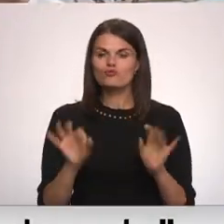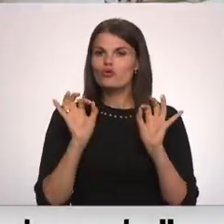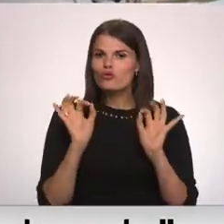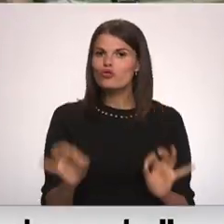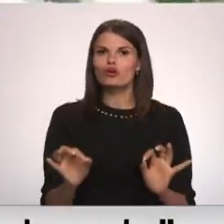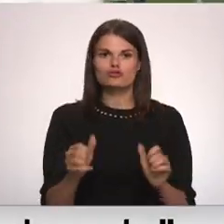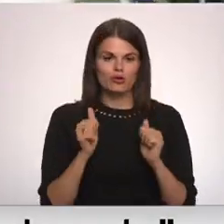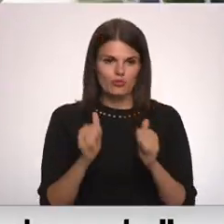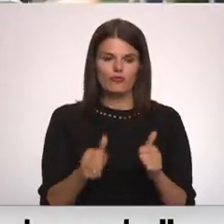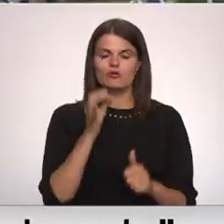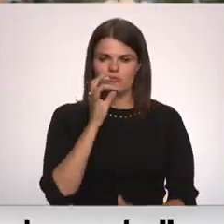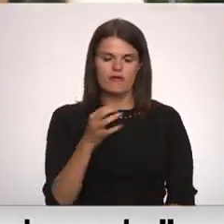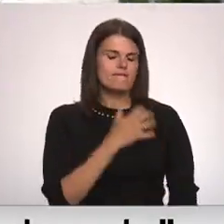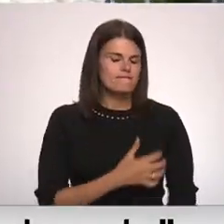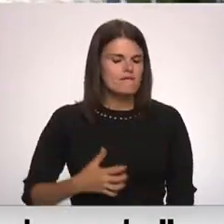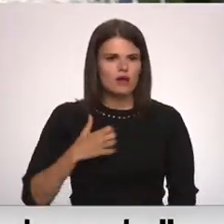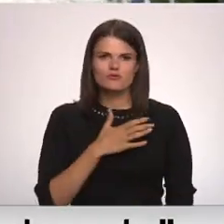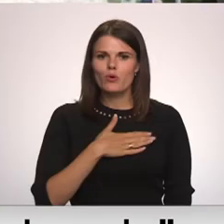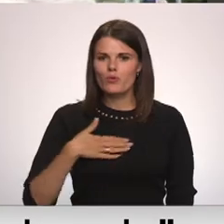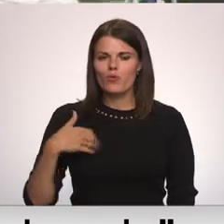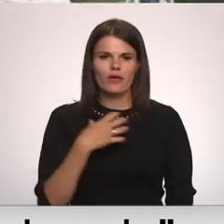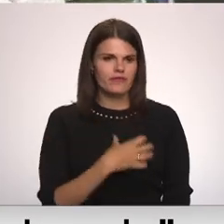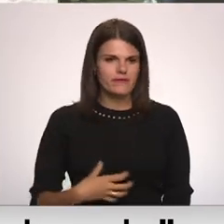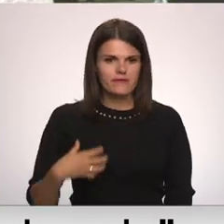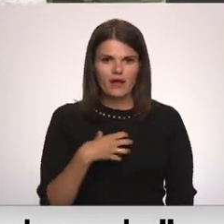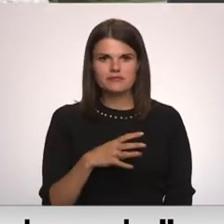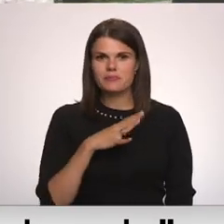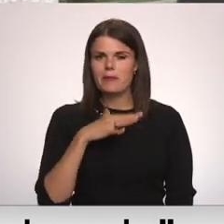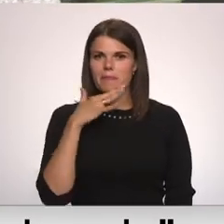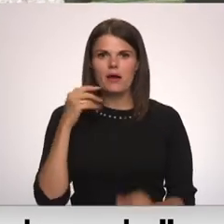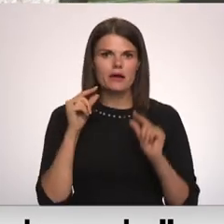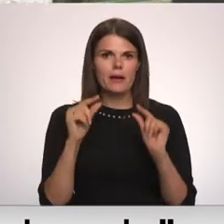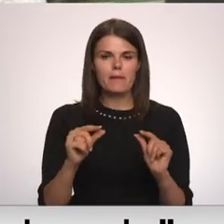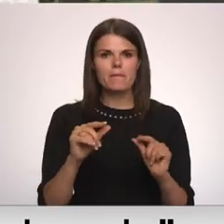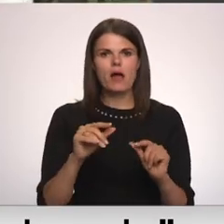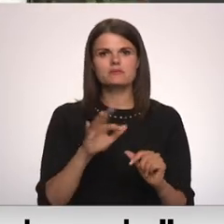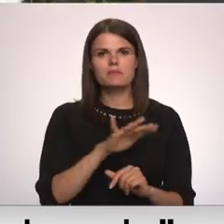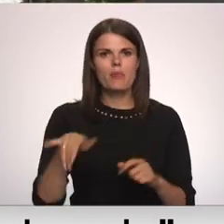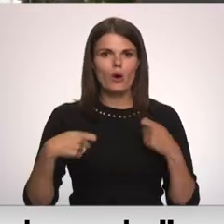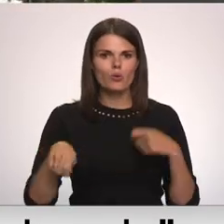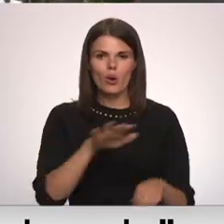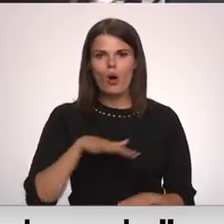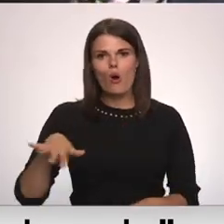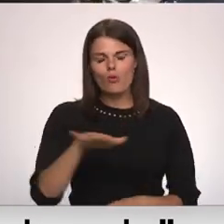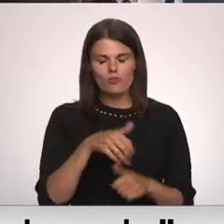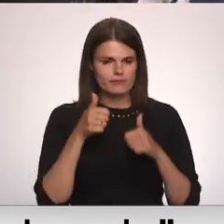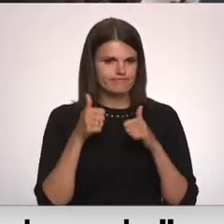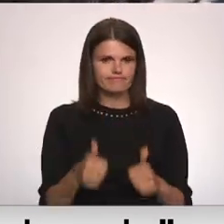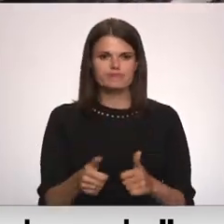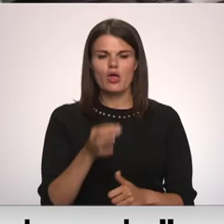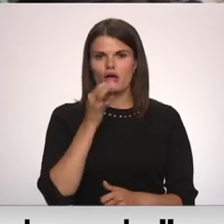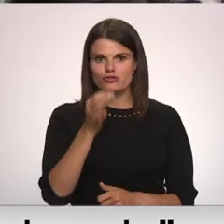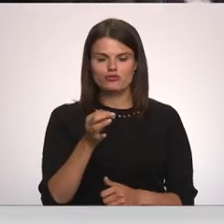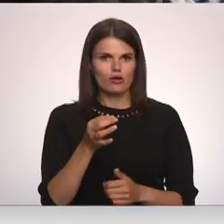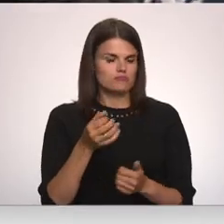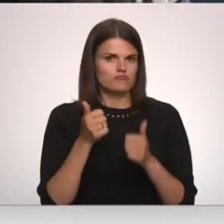Bet vajadzēja? Vajadzēja, pat ļoti vajadzēja, jo bija pa maz tādi bērnu laukumiņi. Tā ir labi. Es teikšu